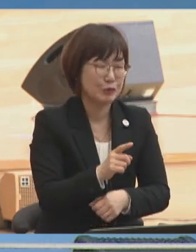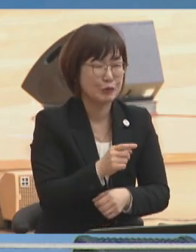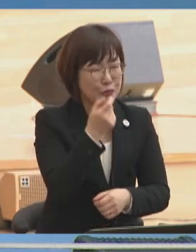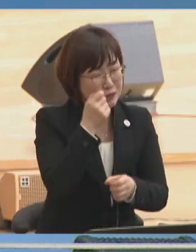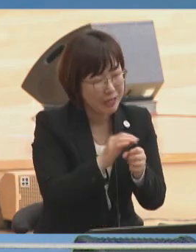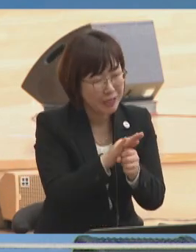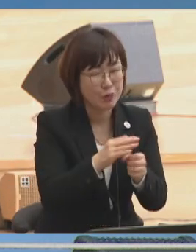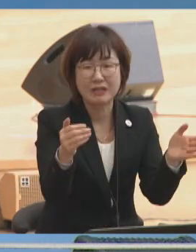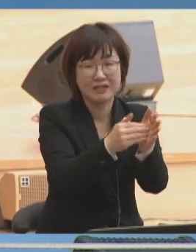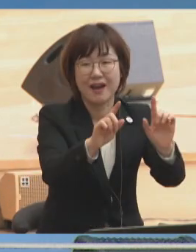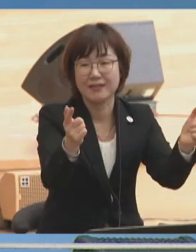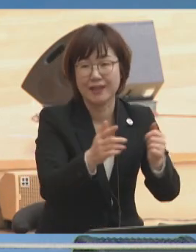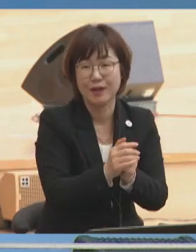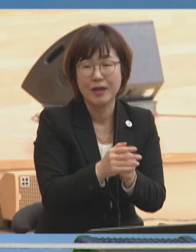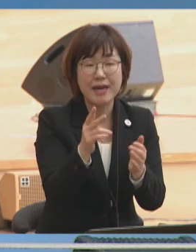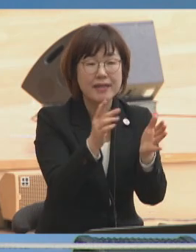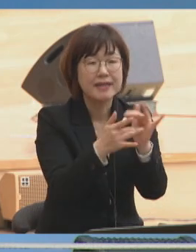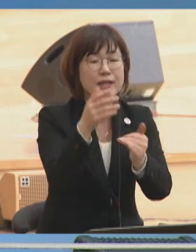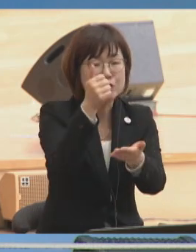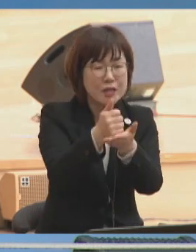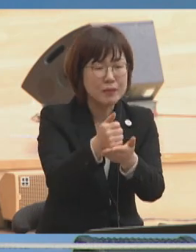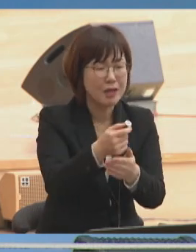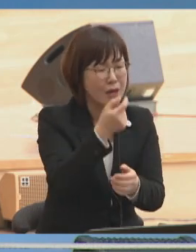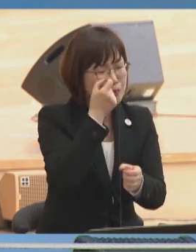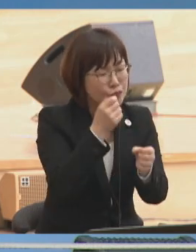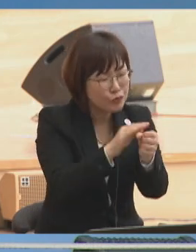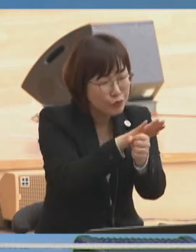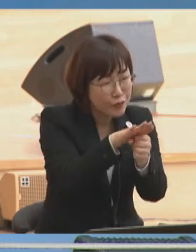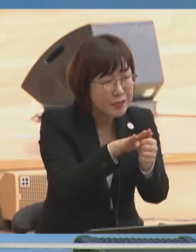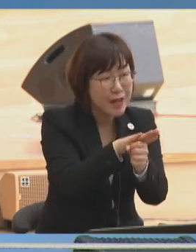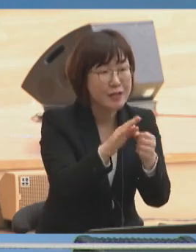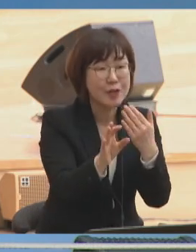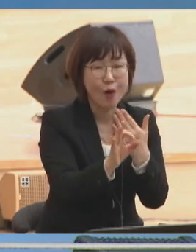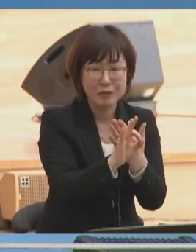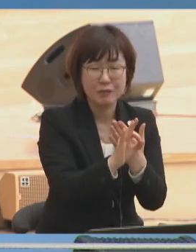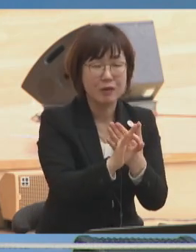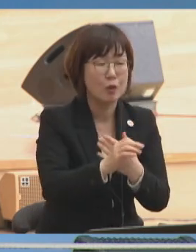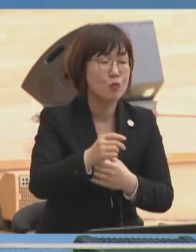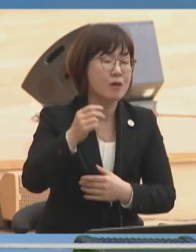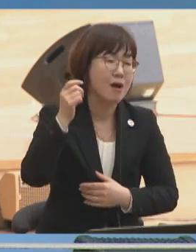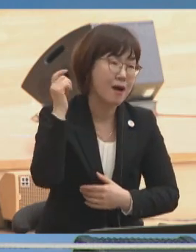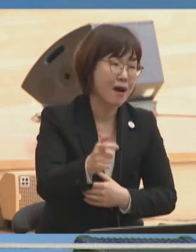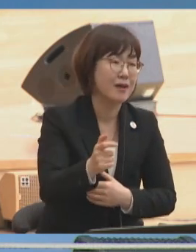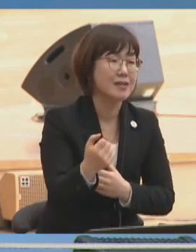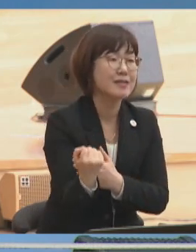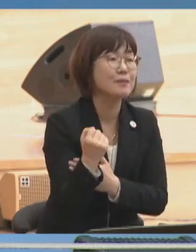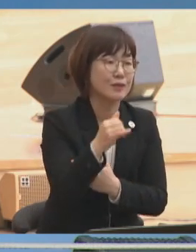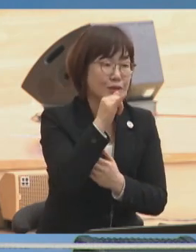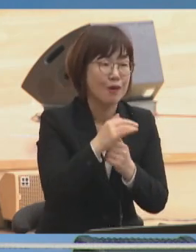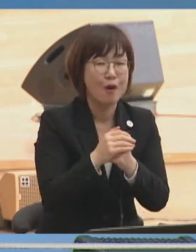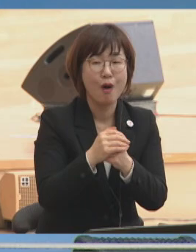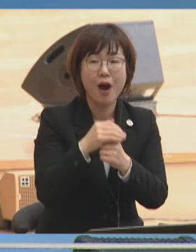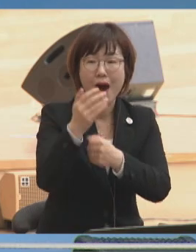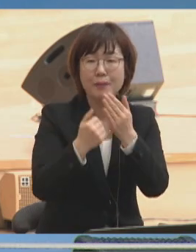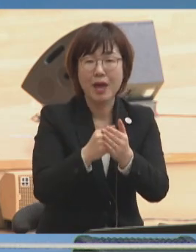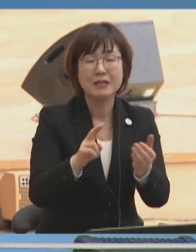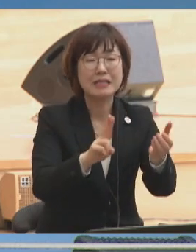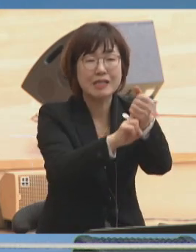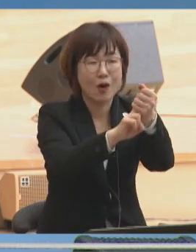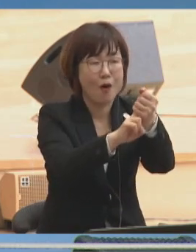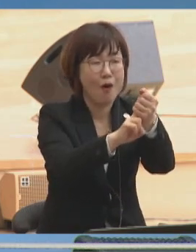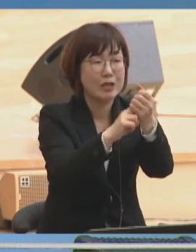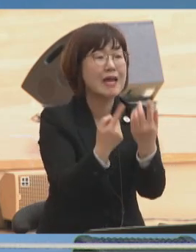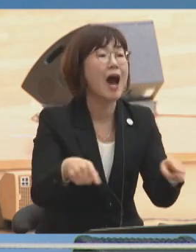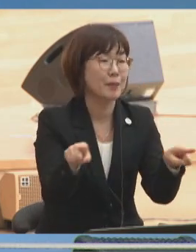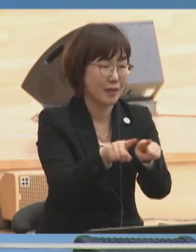아니에요. 주님이 불쌍히 여기시면 너무나도 강력해서 하나님의 기적을 동반하는 거예요. 복음서에